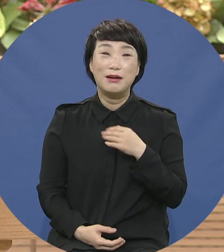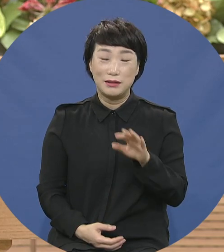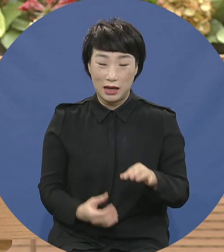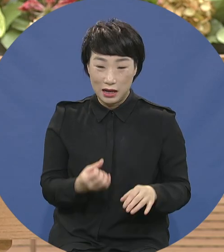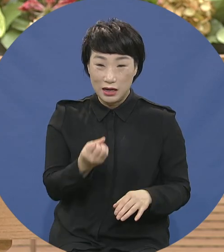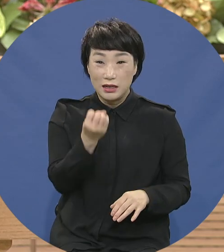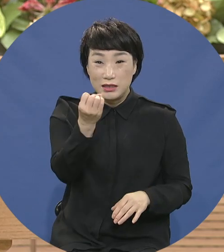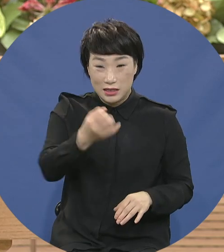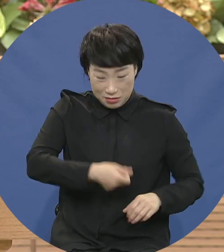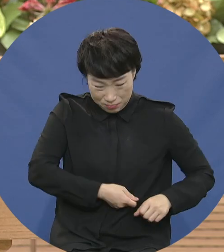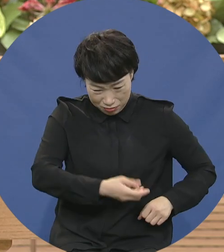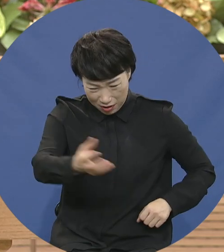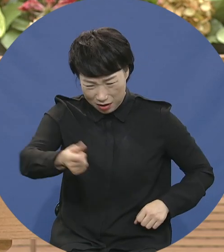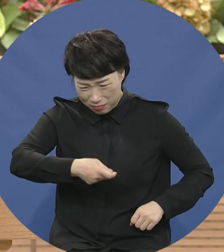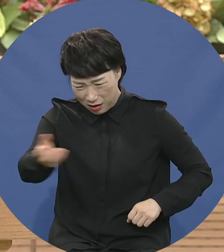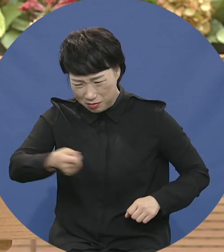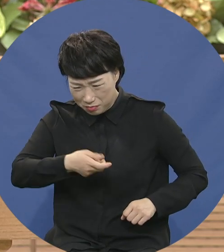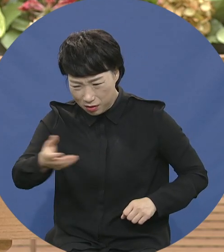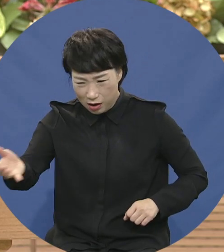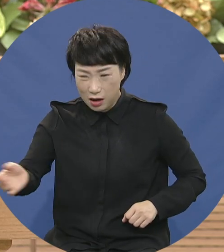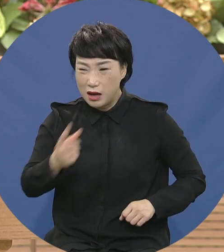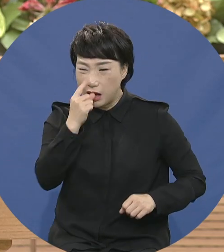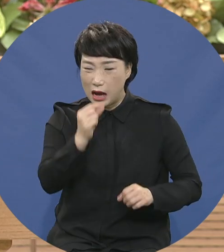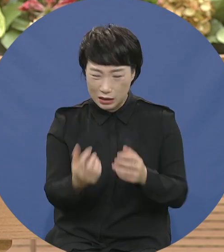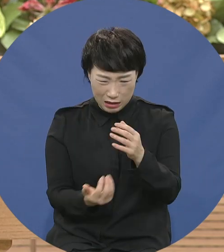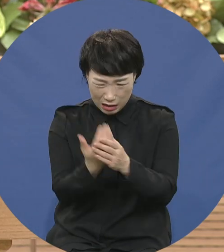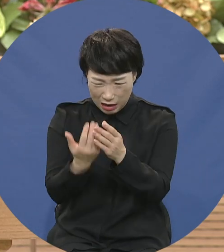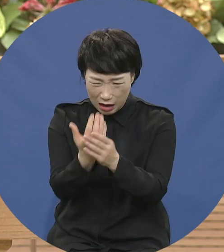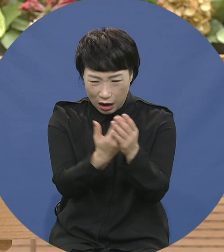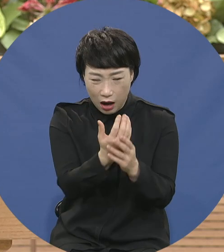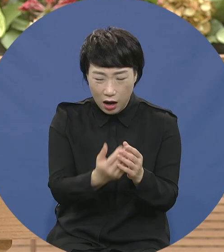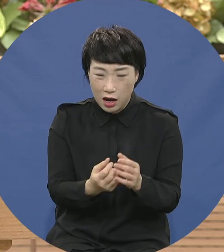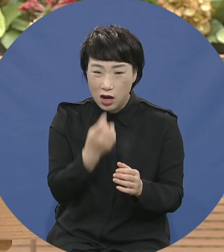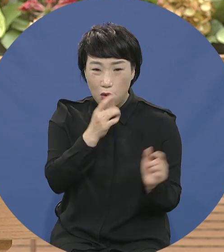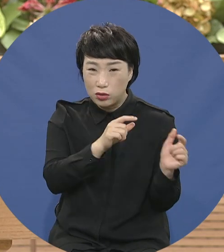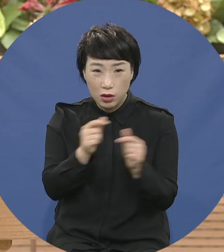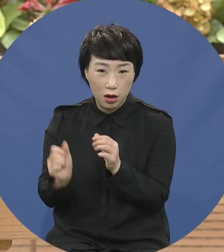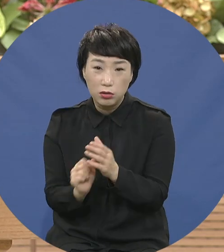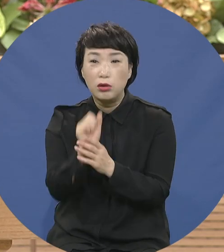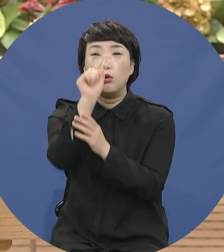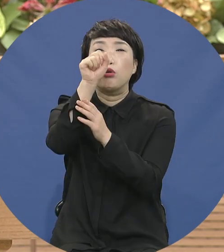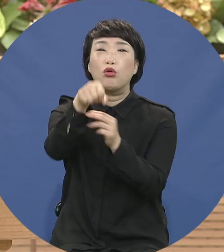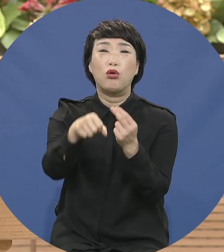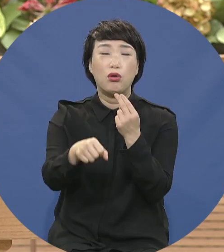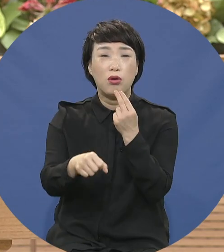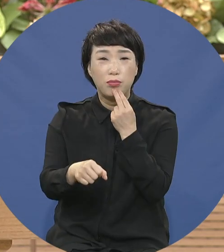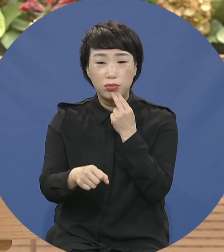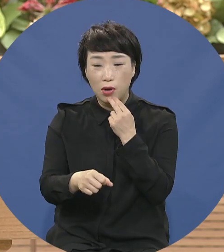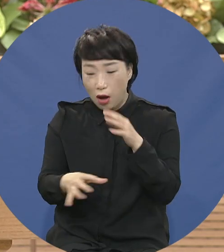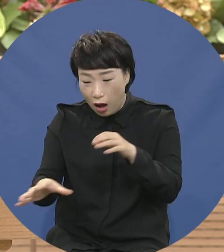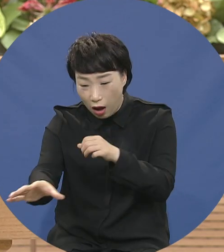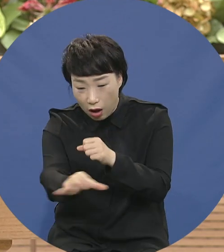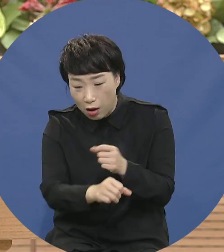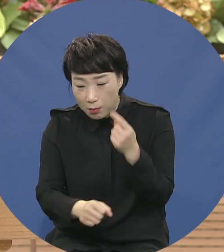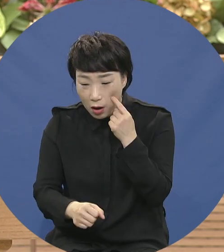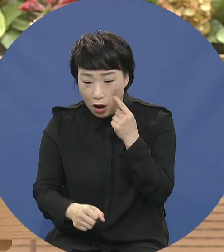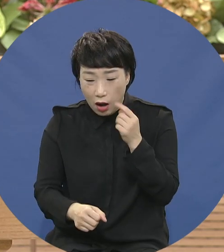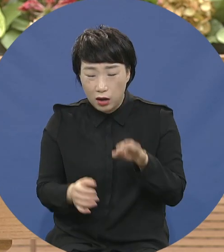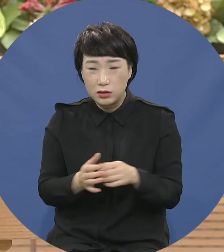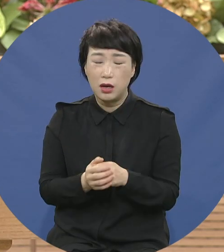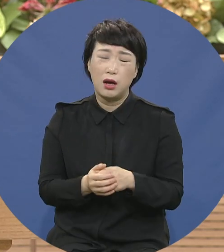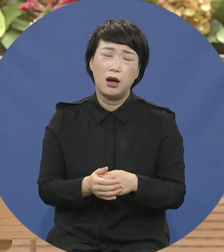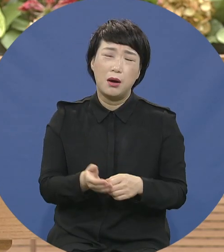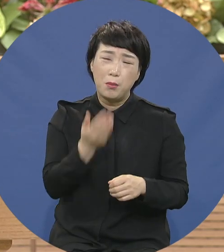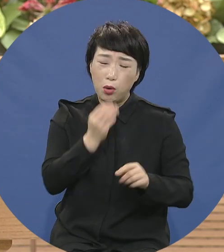씨를 뿌리면 가시덤불 엉겅퀴가 나서 곡식을 자라지 못하게 만들고, 추수해 보니 겨우